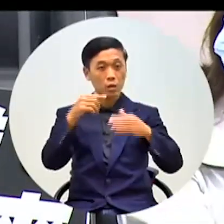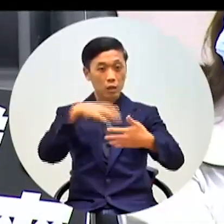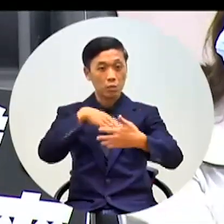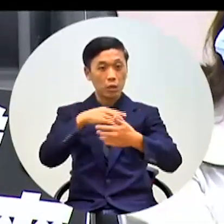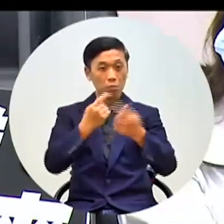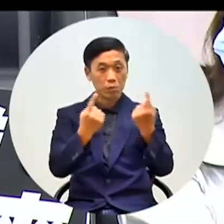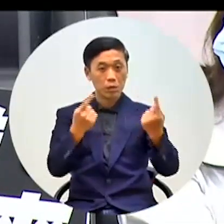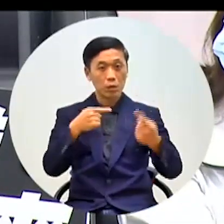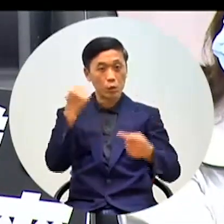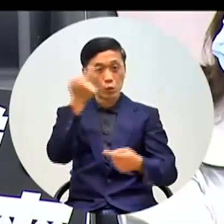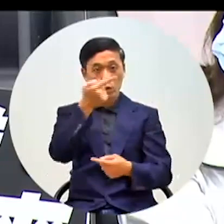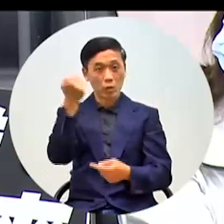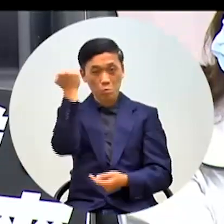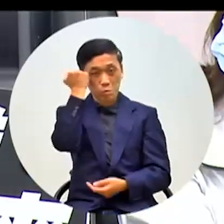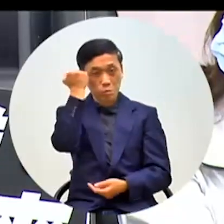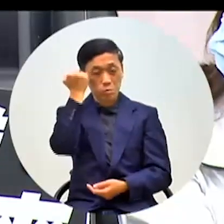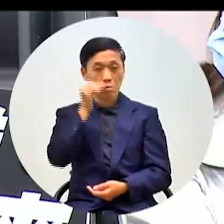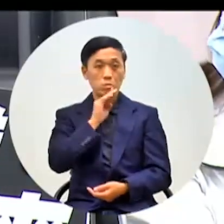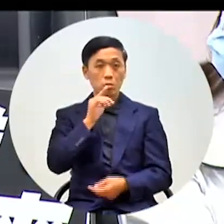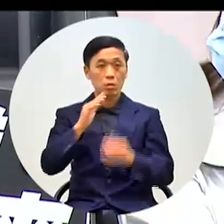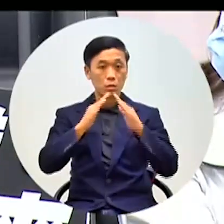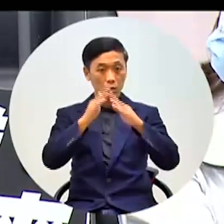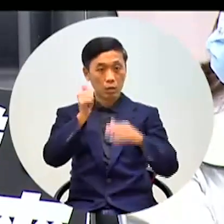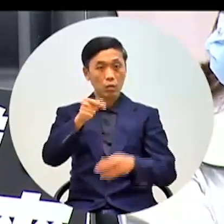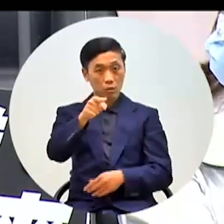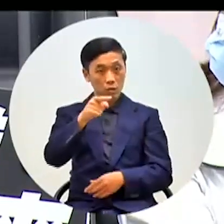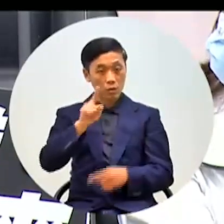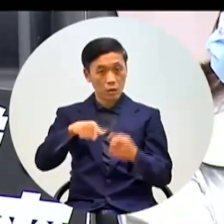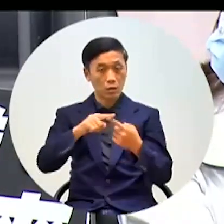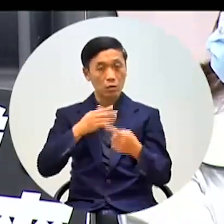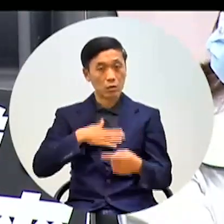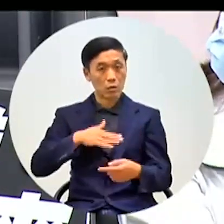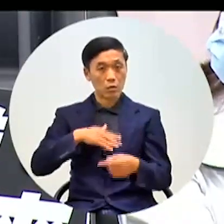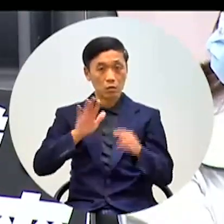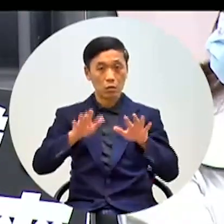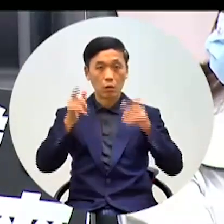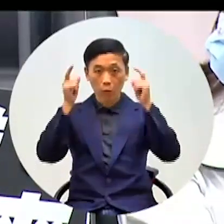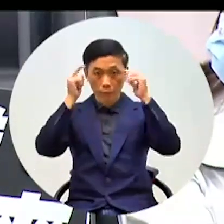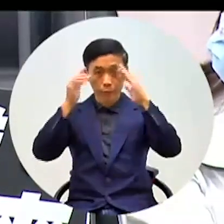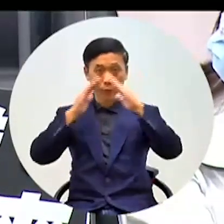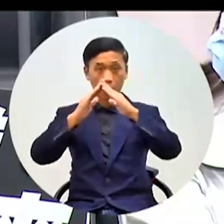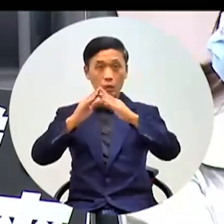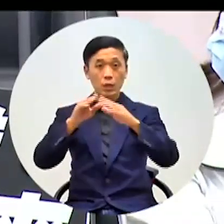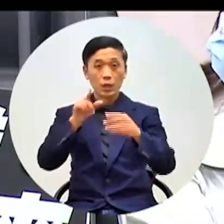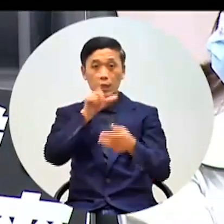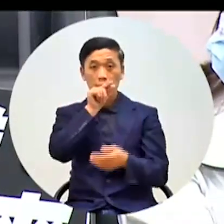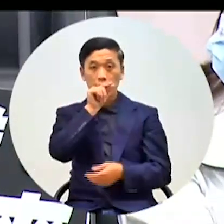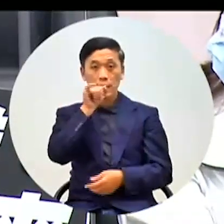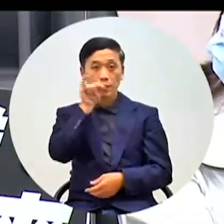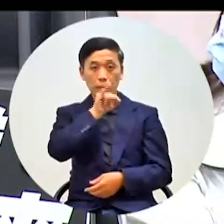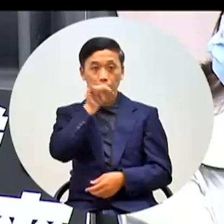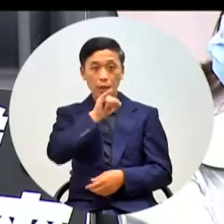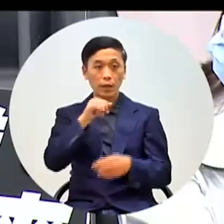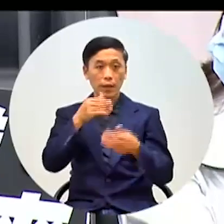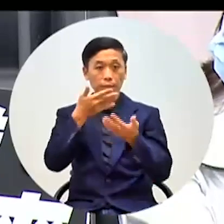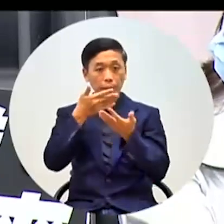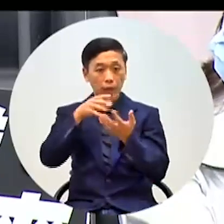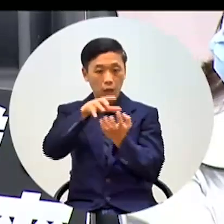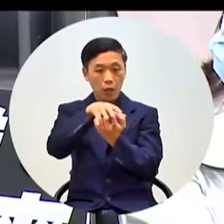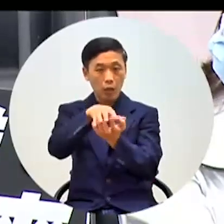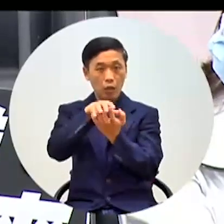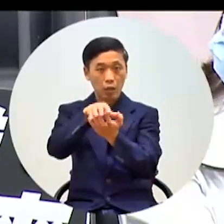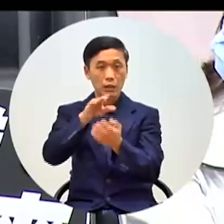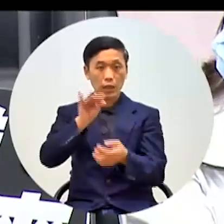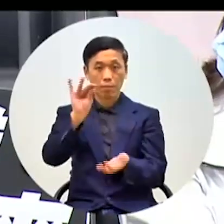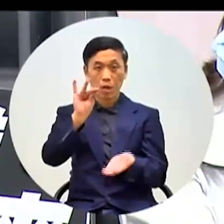怎样？我想呢，现在我们高雄市呢，高雄的这个鸡肉便当啊，鸡腿便当啊，现在呢是破